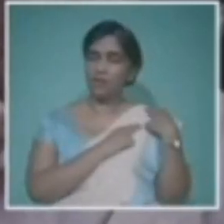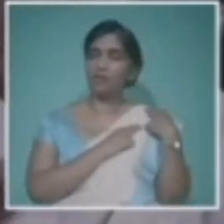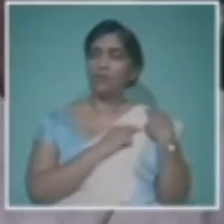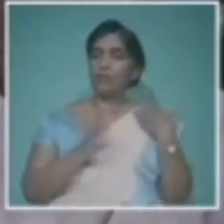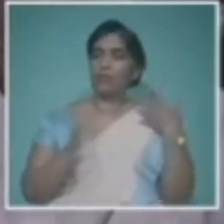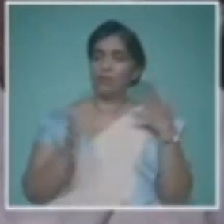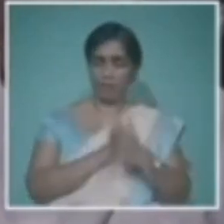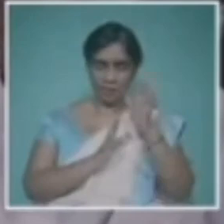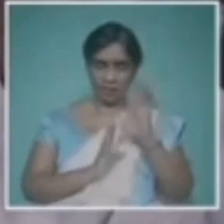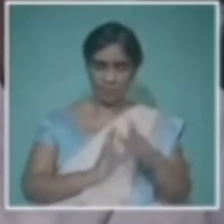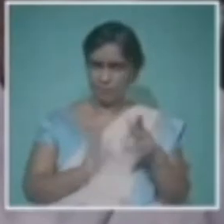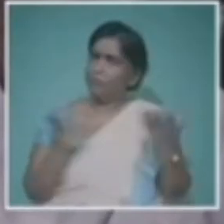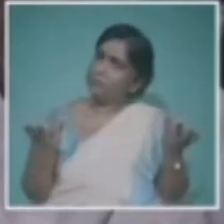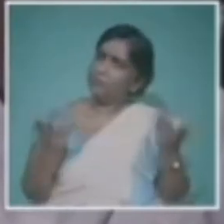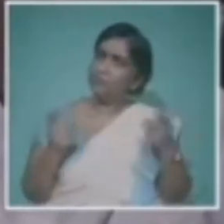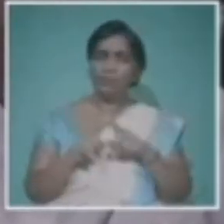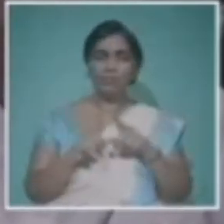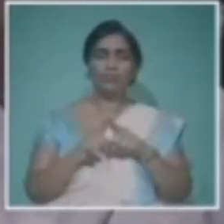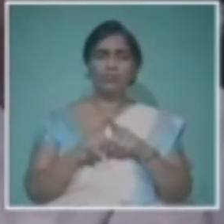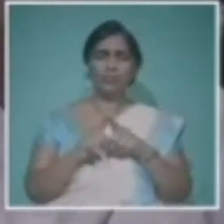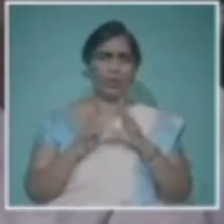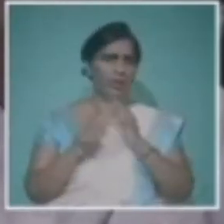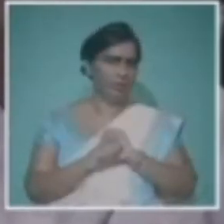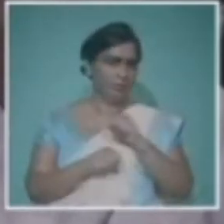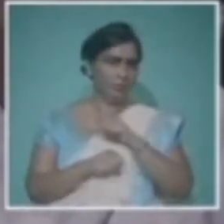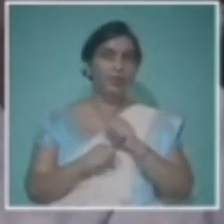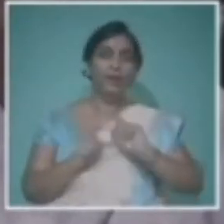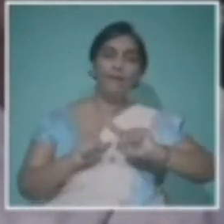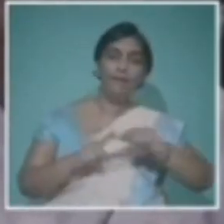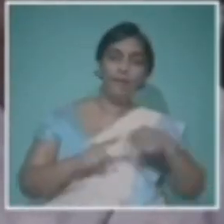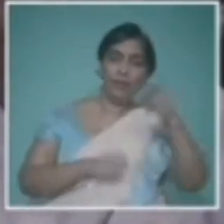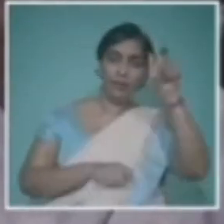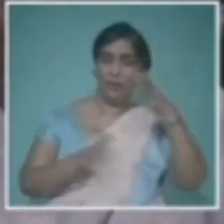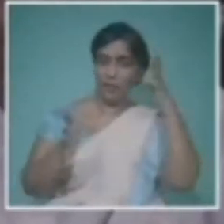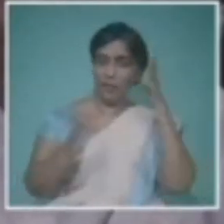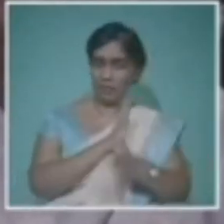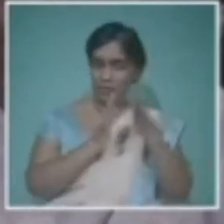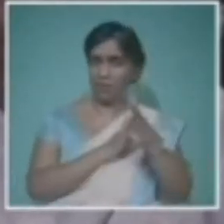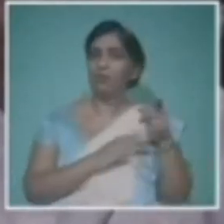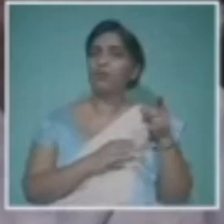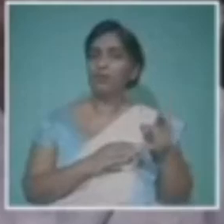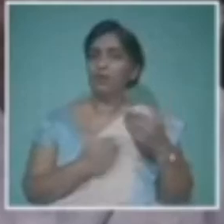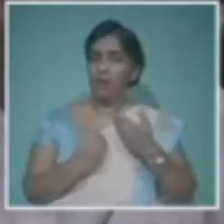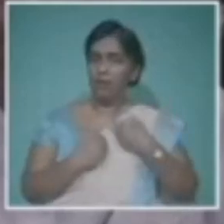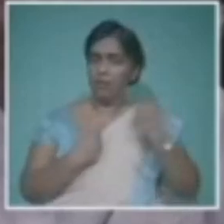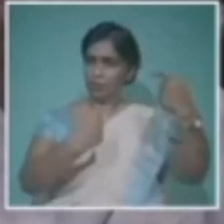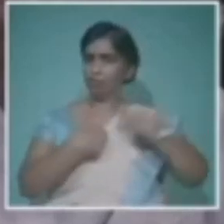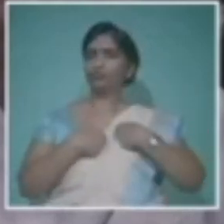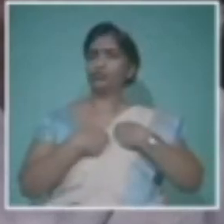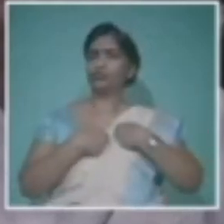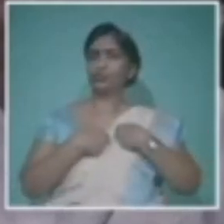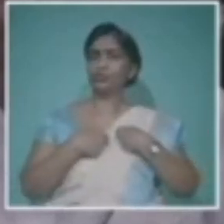අපි පැහැරහැරීම නිසාද? එසේ නොමැතිනම් වෙනත් අය කළ වරදක් අප පිට පැටවීම